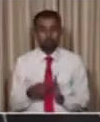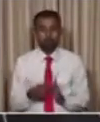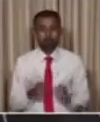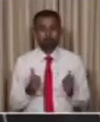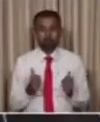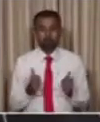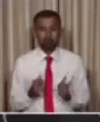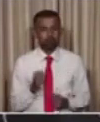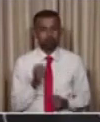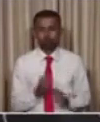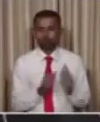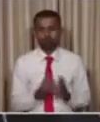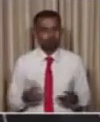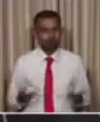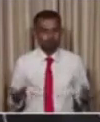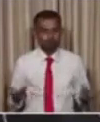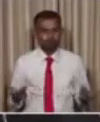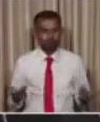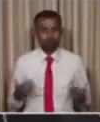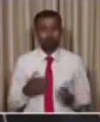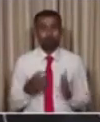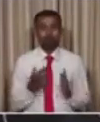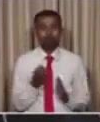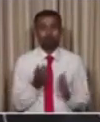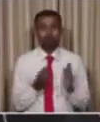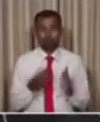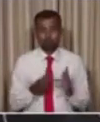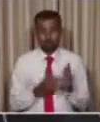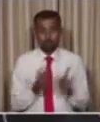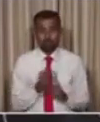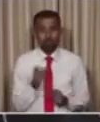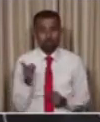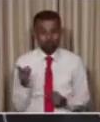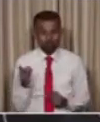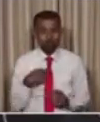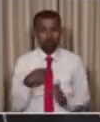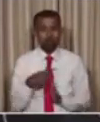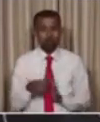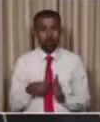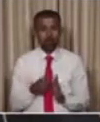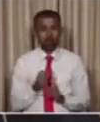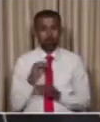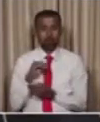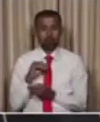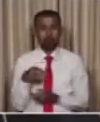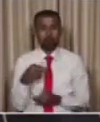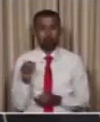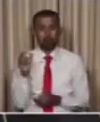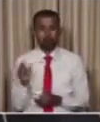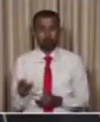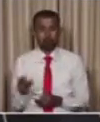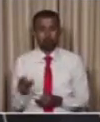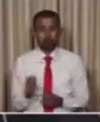වෙනවා මිසක් නරකක් වෙන්නේ නැහැ. විශේෂයෙන්ම අපේ මුදල් නියෝජ්‍ය අමාත්‍යතුමත් ඉන්න වෙලාවේ අපේ රටේ පුද්ගලික ණය හිමියෝ අද